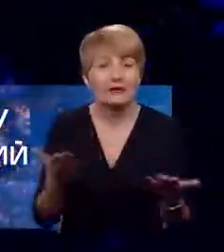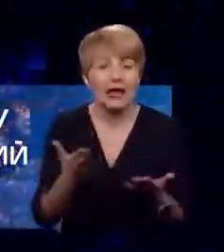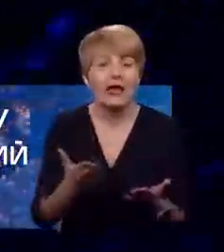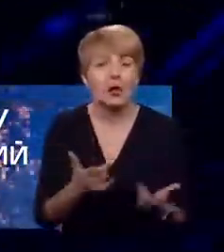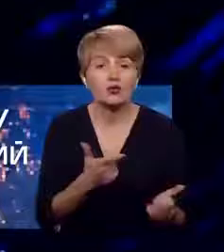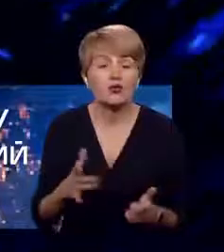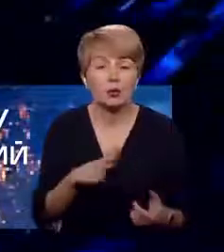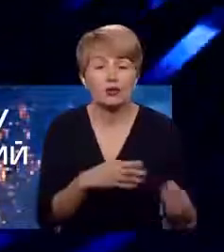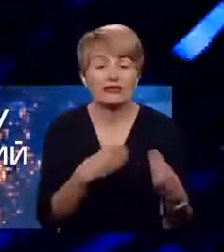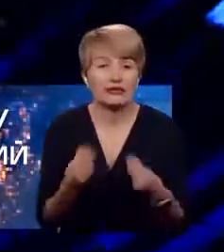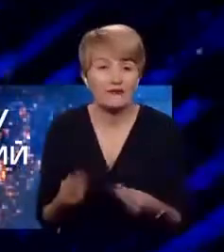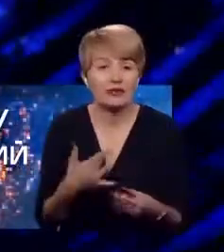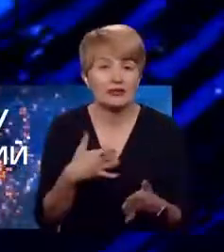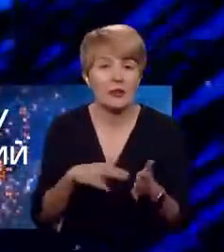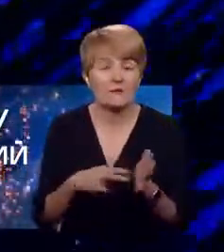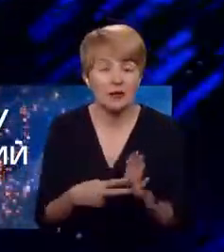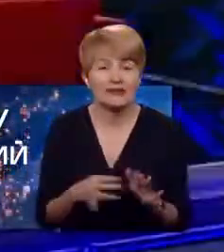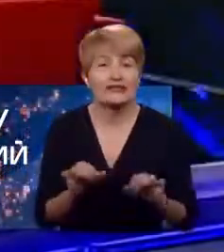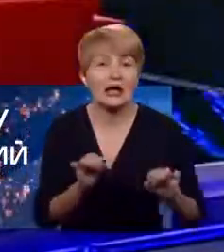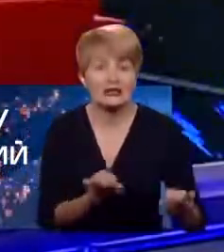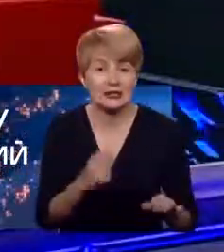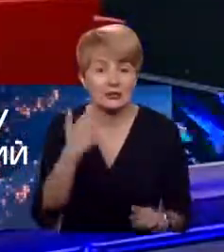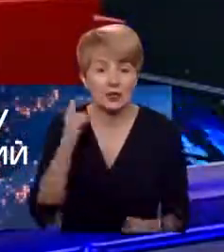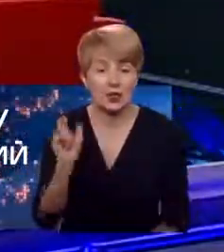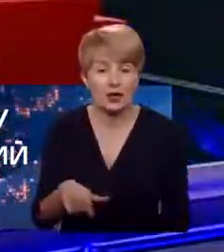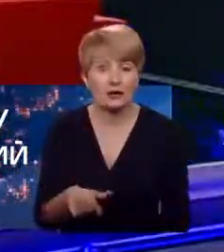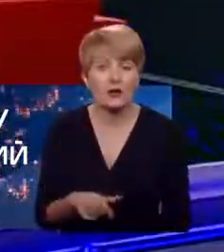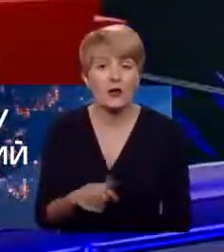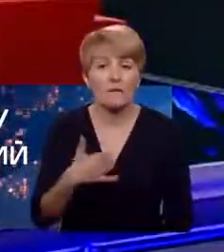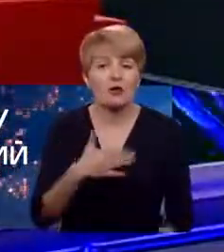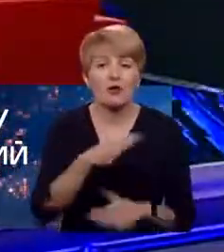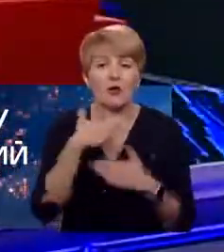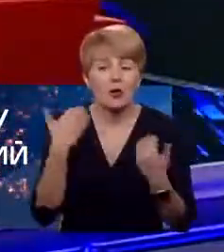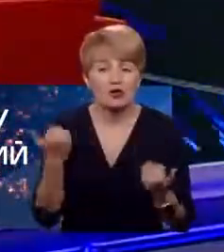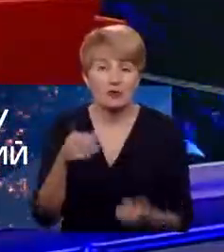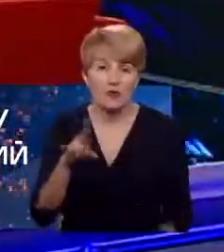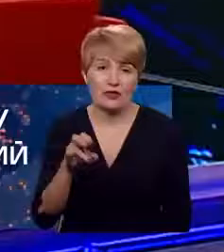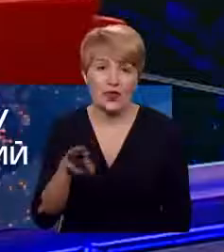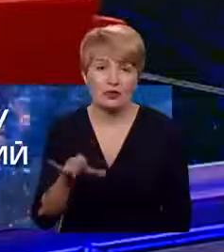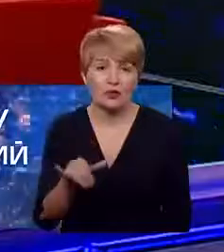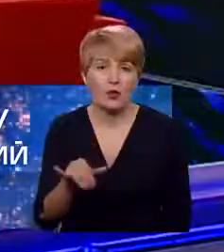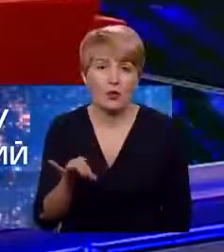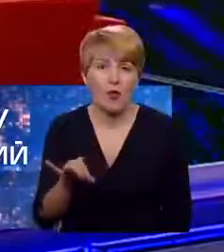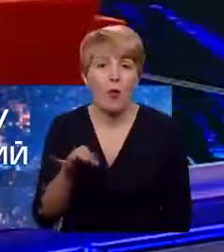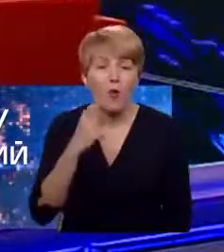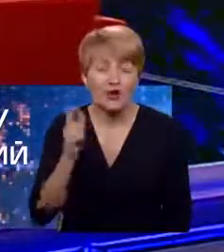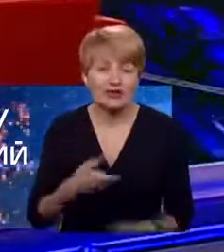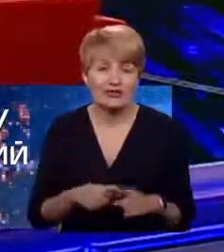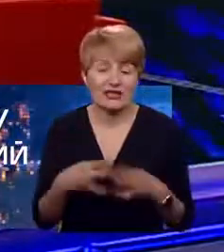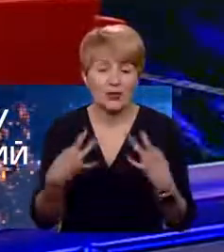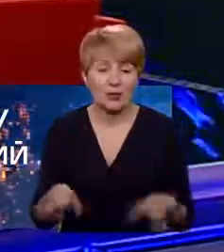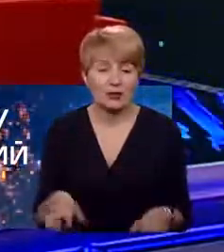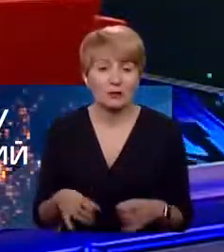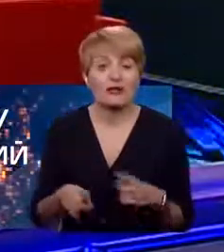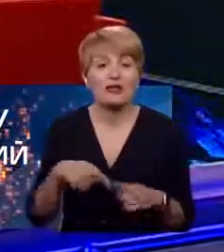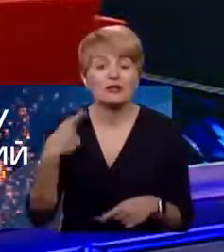нам цей план ПДЧ, а значить і захистити Україну. Ми не хочемо в НАТО. Україні це не потрібно.